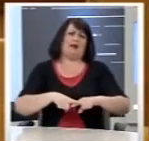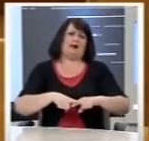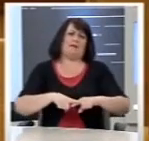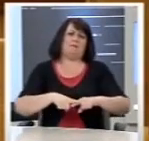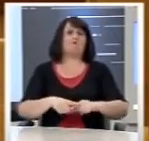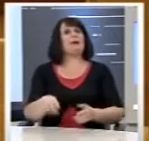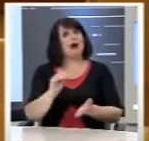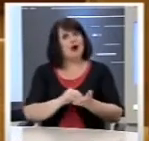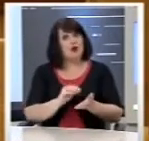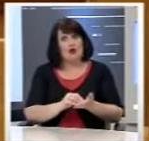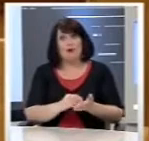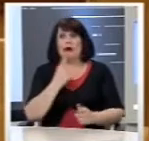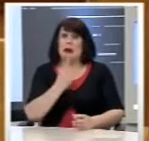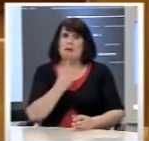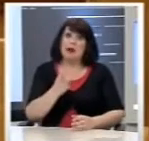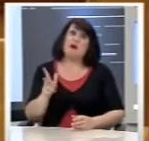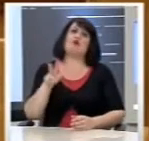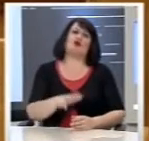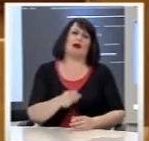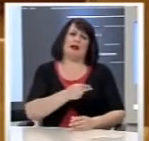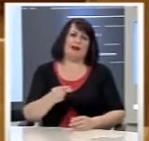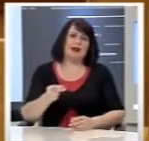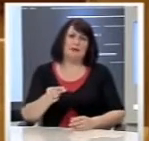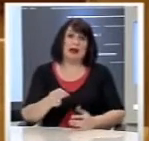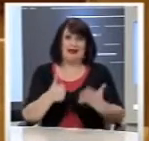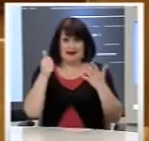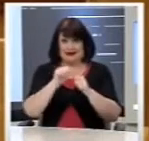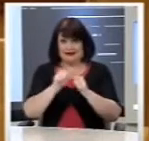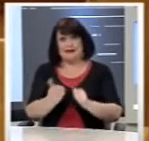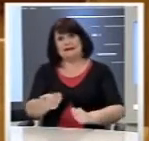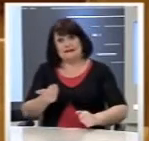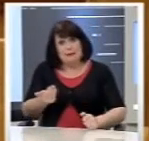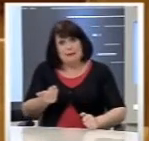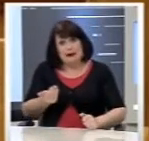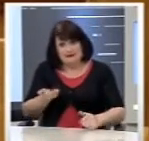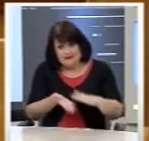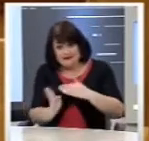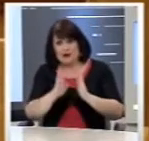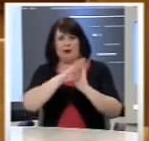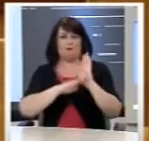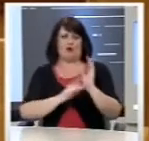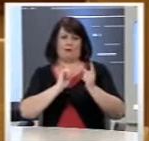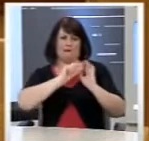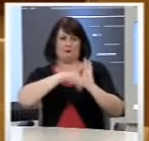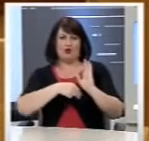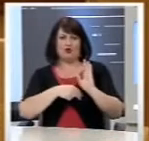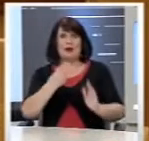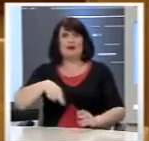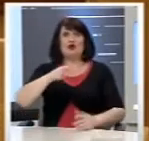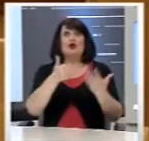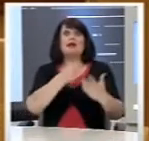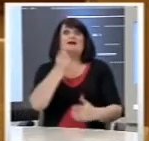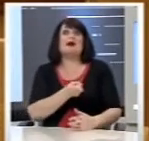Αλλά επίσης, μια και μιλάμε για την Πορτογαλία, 6 μήνες πριν την έξοδο από το πρόγραμμα, τα δικά της επιτόκια ήταν στο